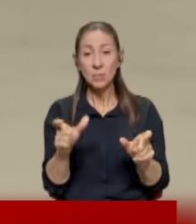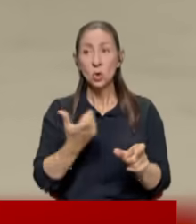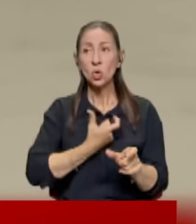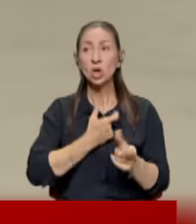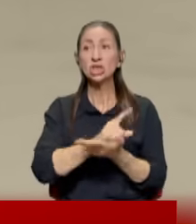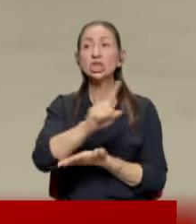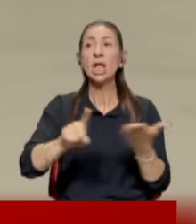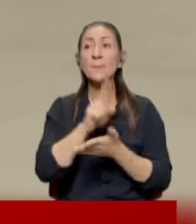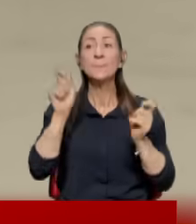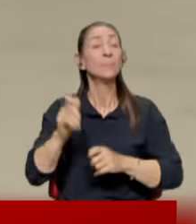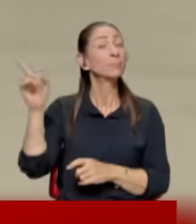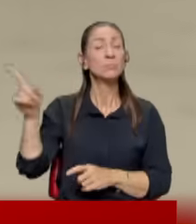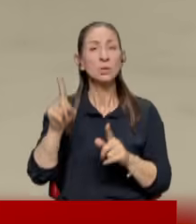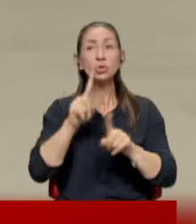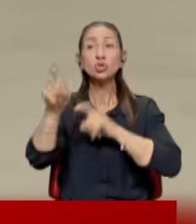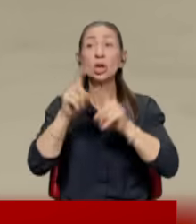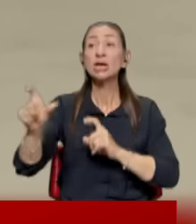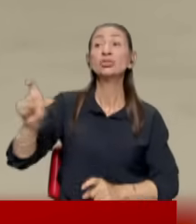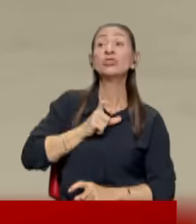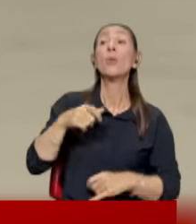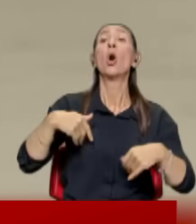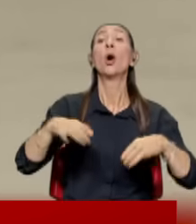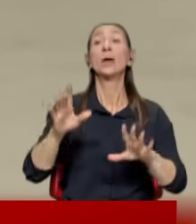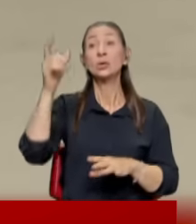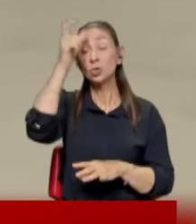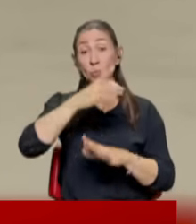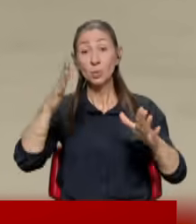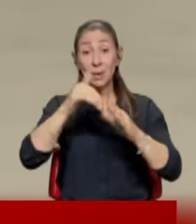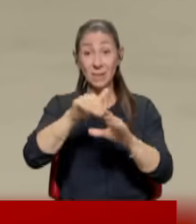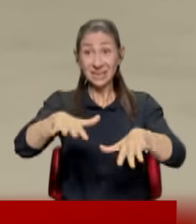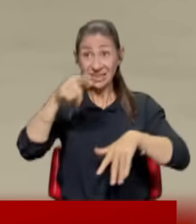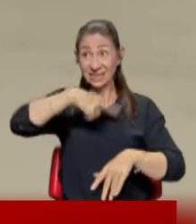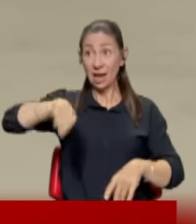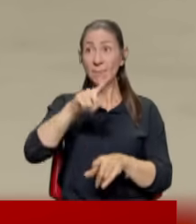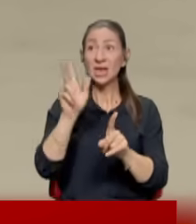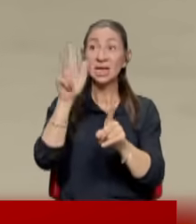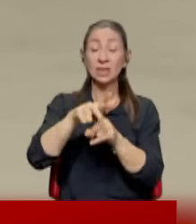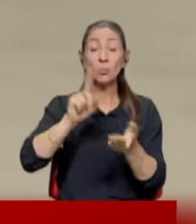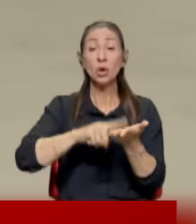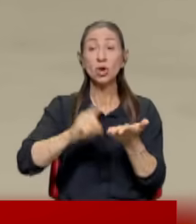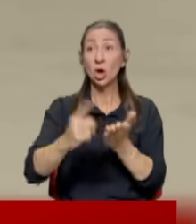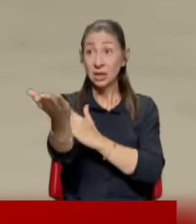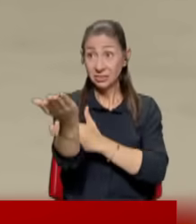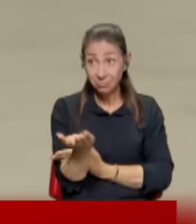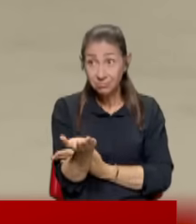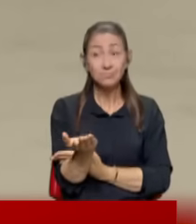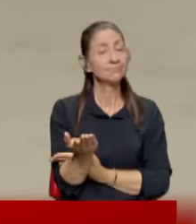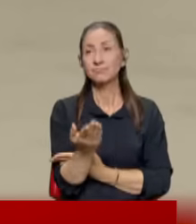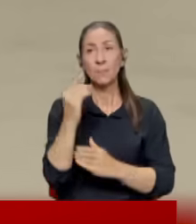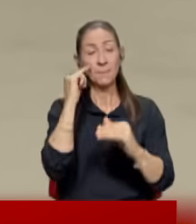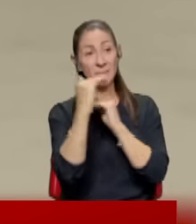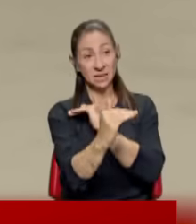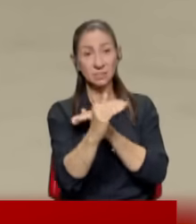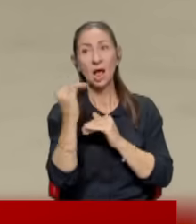hukuki işlemlere başvurmuştur? Bu sorular cevap bulmadan Türkiye Büyük Millet Meclisi'ne bir katılım protokolü getirilmesi